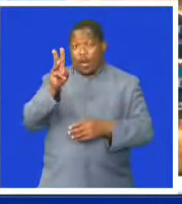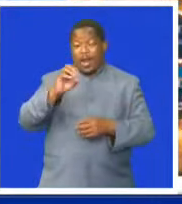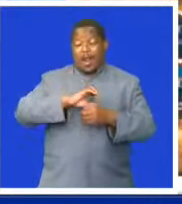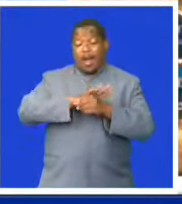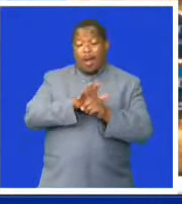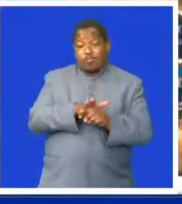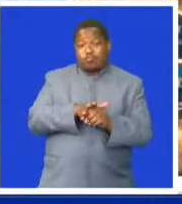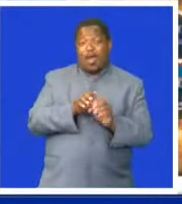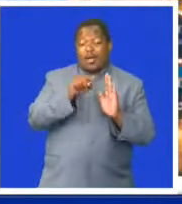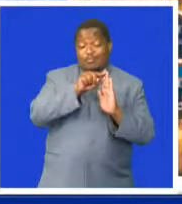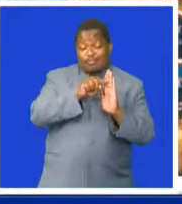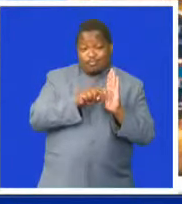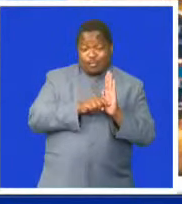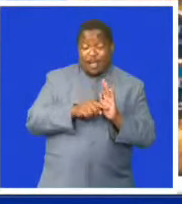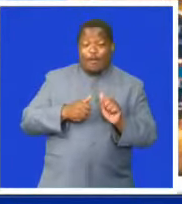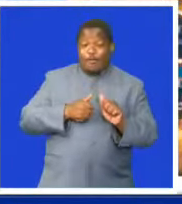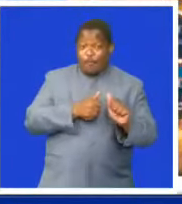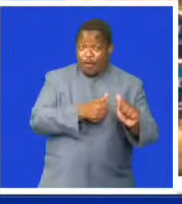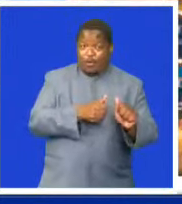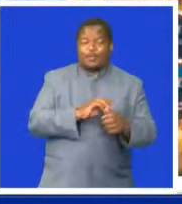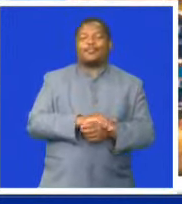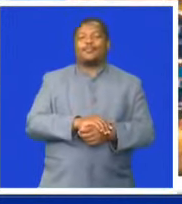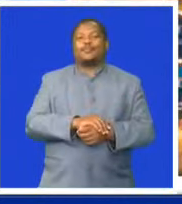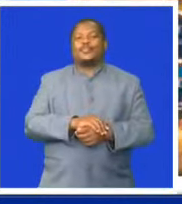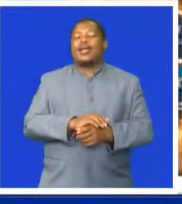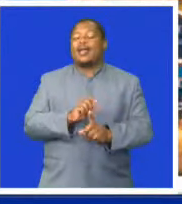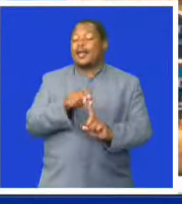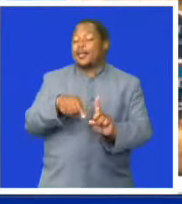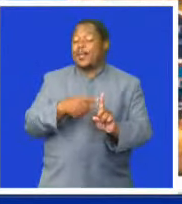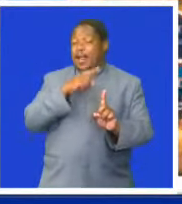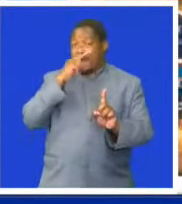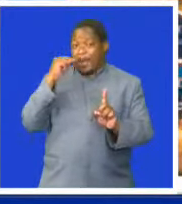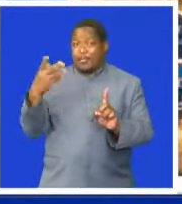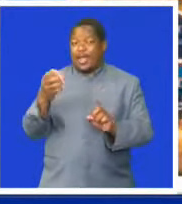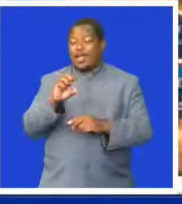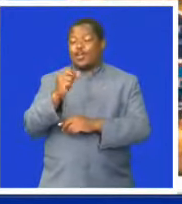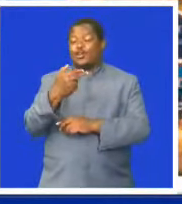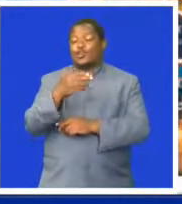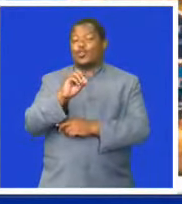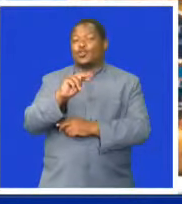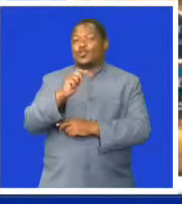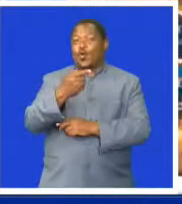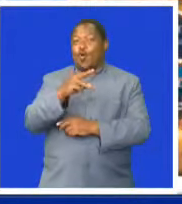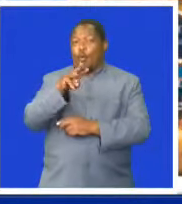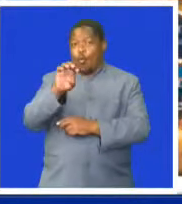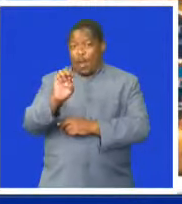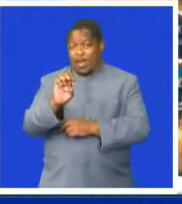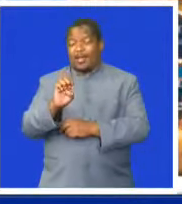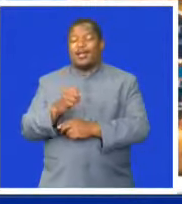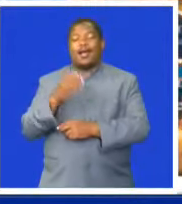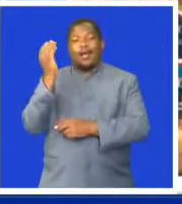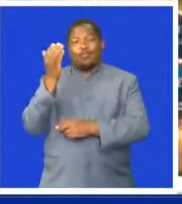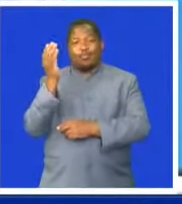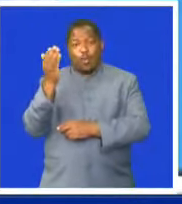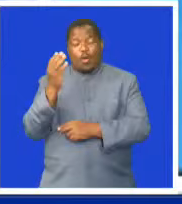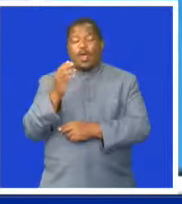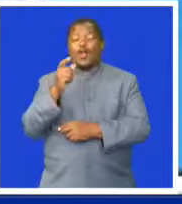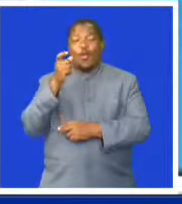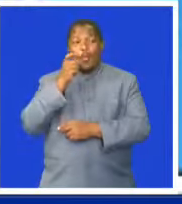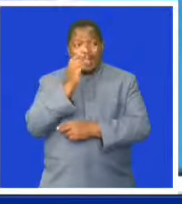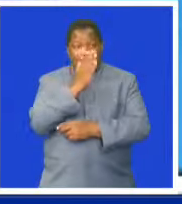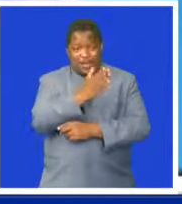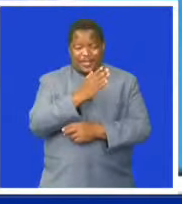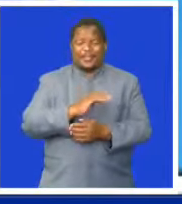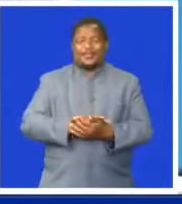tinkundla ngaso sonke isikhathi nakuphela umdlalo. Shongwe ke bekathula le migomo kube Tindzaba Happy Valley kalobamba.